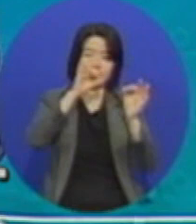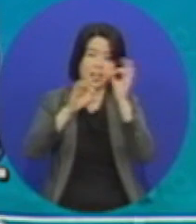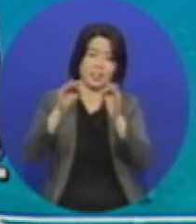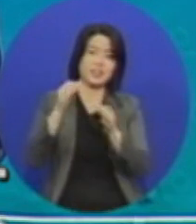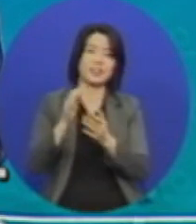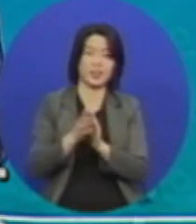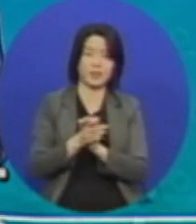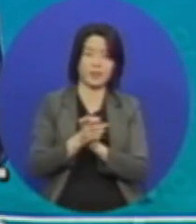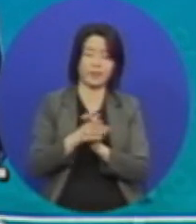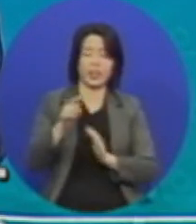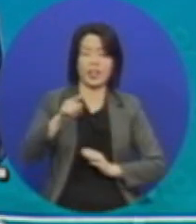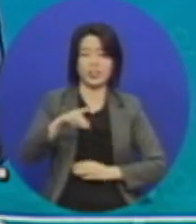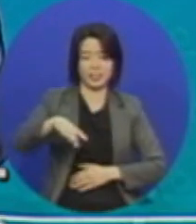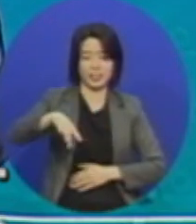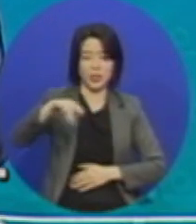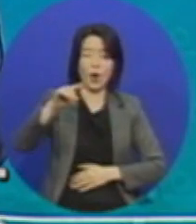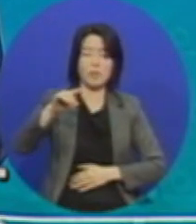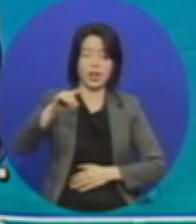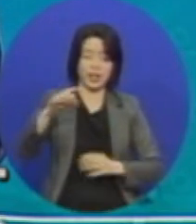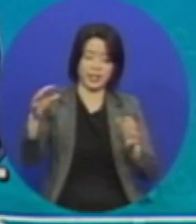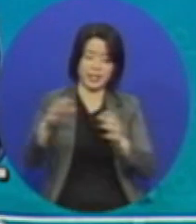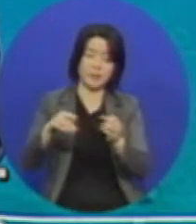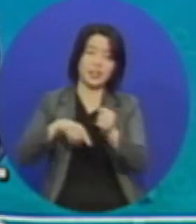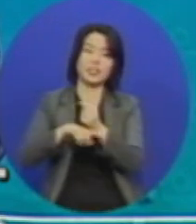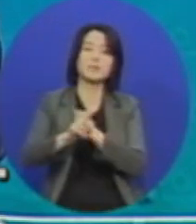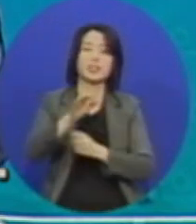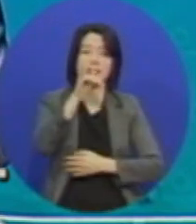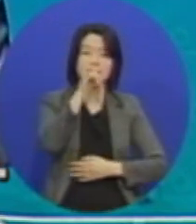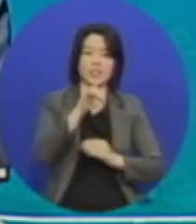이 첫 것에 담겨있는 의미가 있기 때문입니다